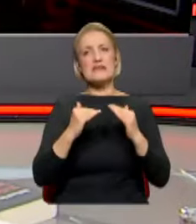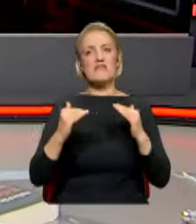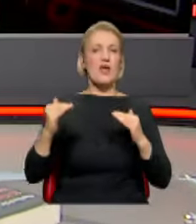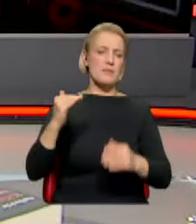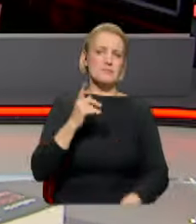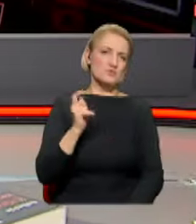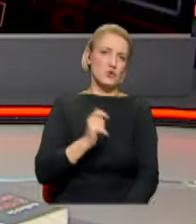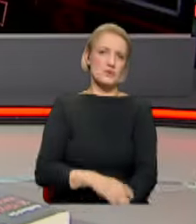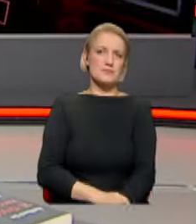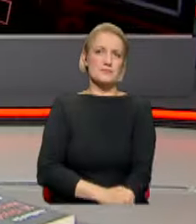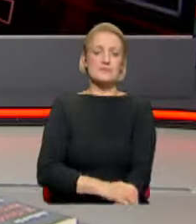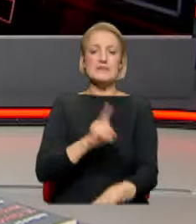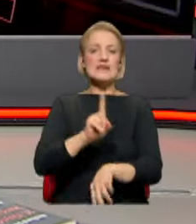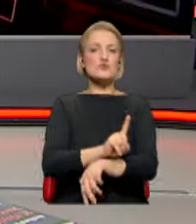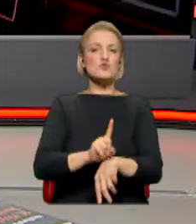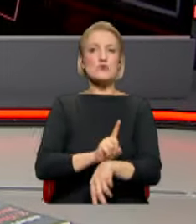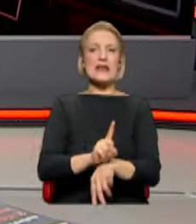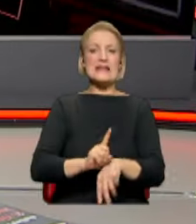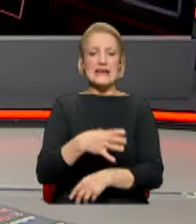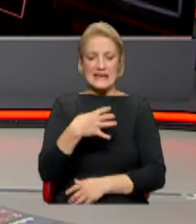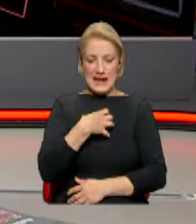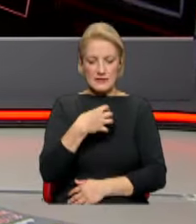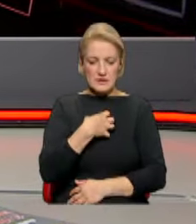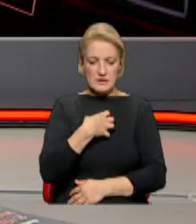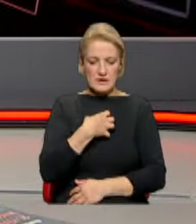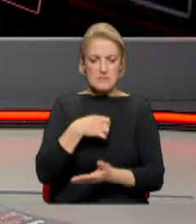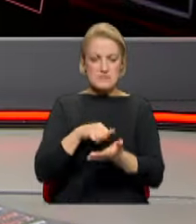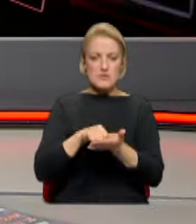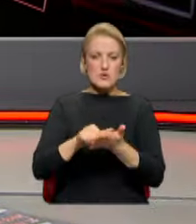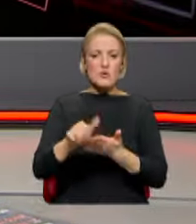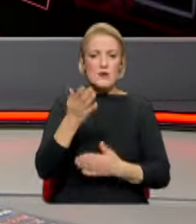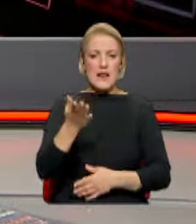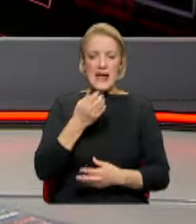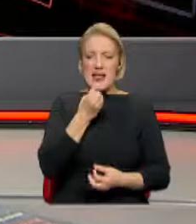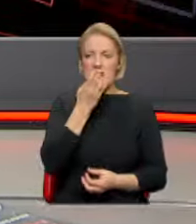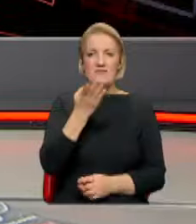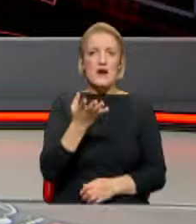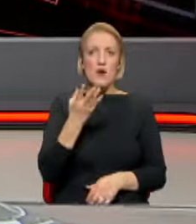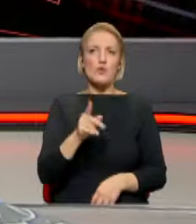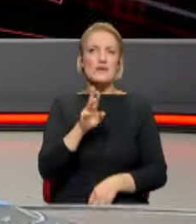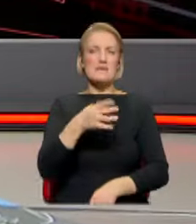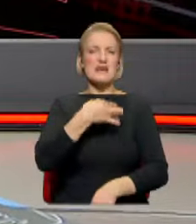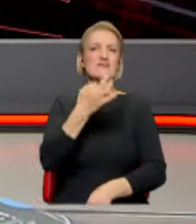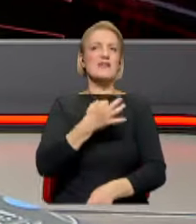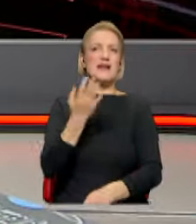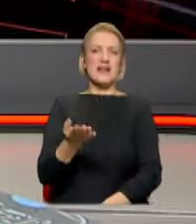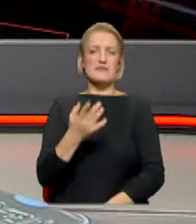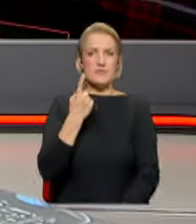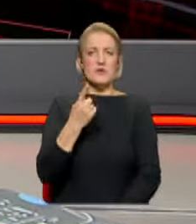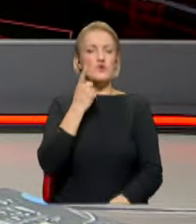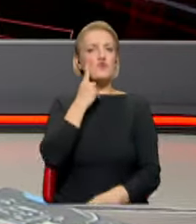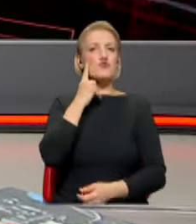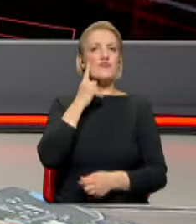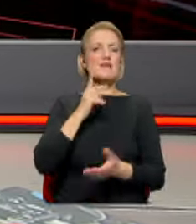ulaşmak çok zor bir süredir kendini tümüyle adeta itiraflarda oluşur gibi ifade eden